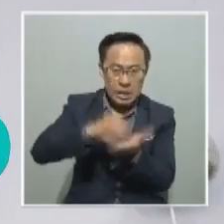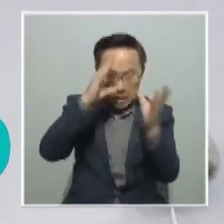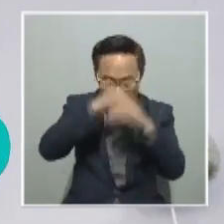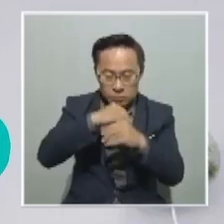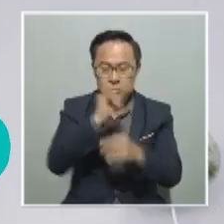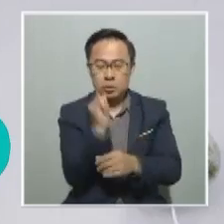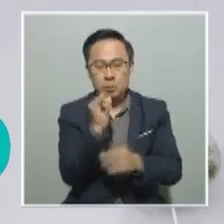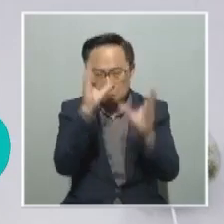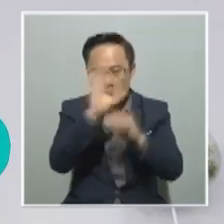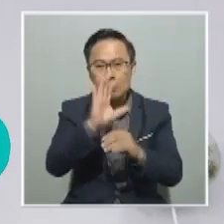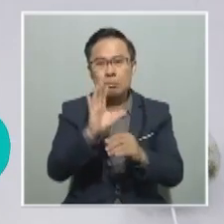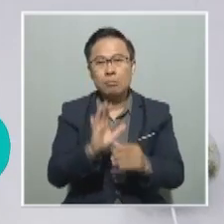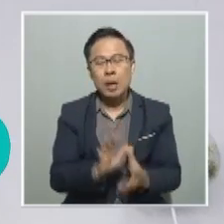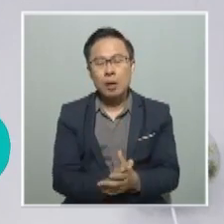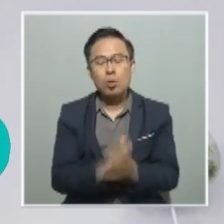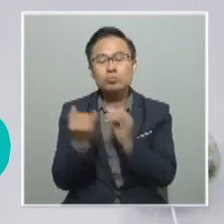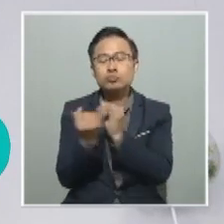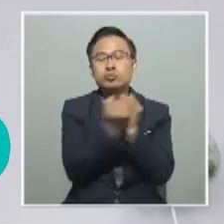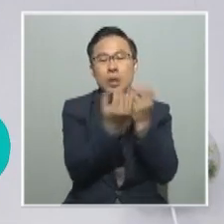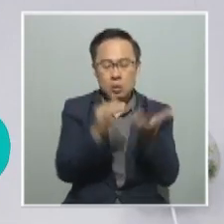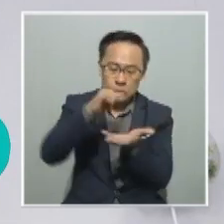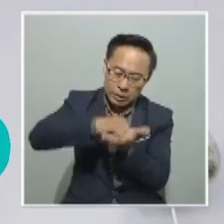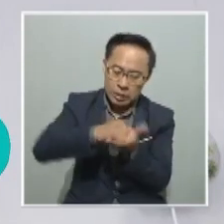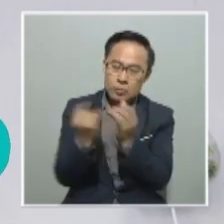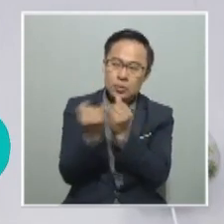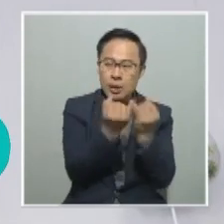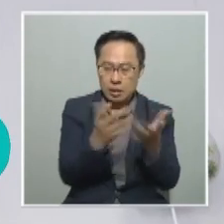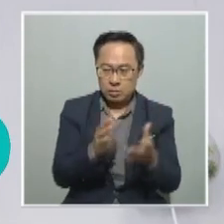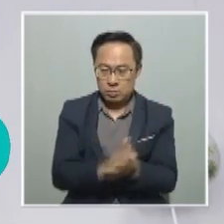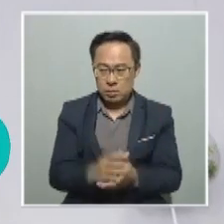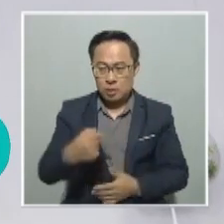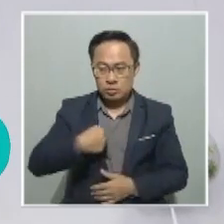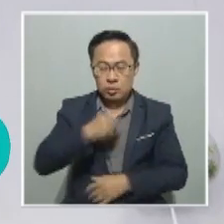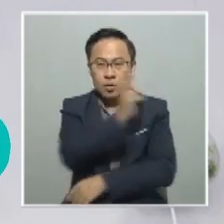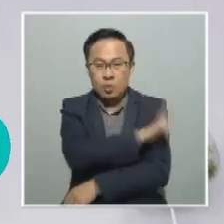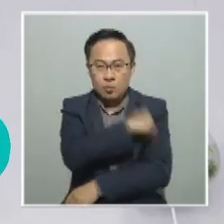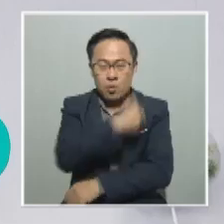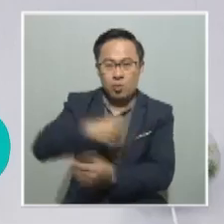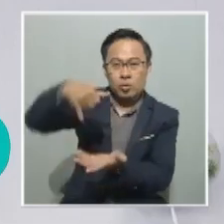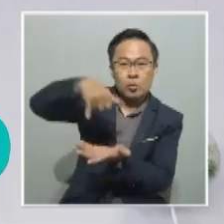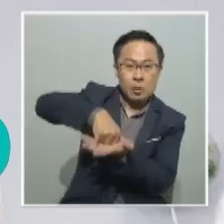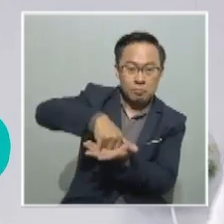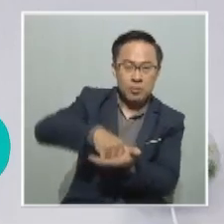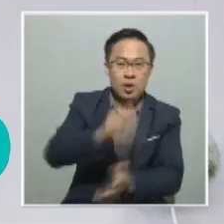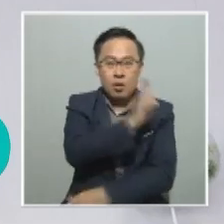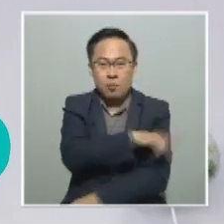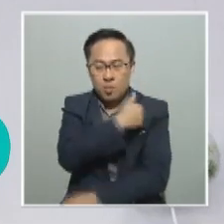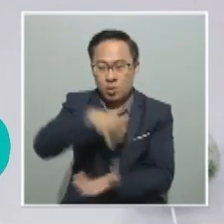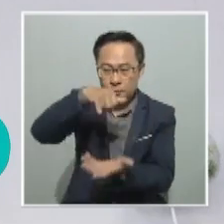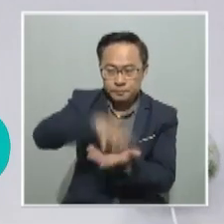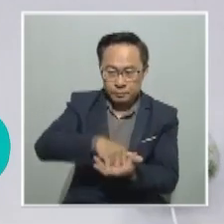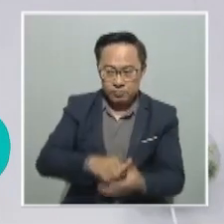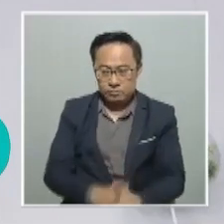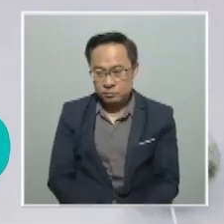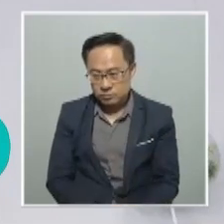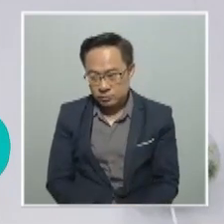งบ่อยๆเนี่ยถ้าไม่ตะแคงมันก็นอนไม่หลับเหมือนกันแต่ของผมเนี่ยผมโชคดีผมนอนคว่ำ ฮะ ใช่ผมชอบนอนคว่ำผมเลยไหลไม่ติด นอนคว่ำมันไ